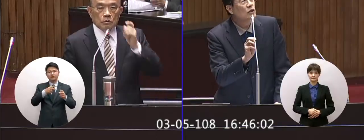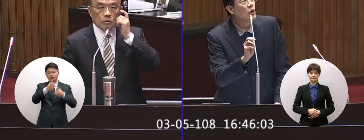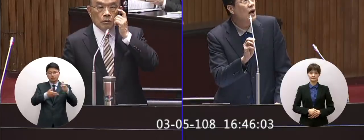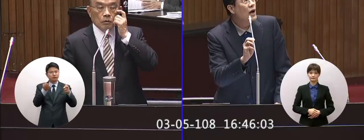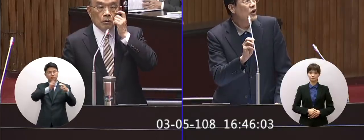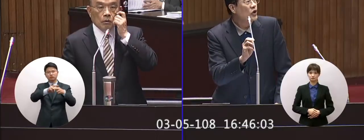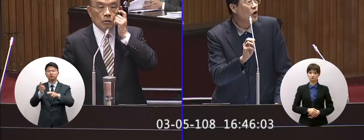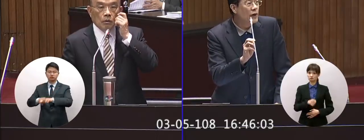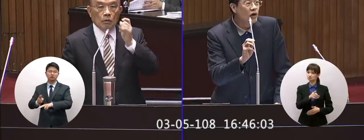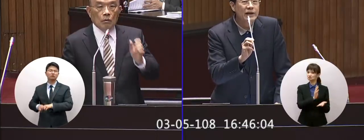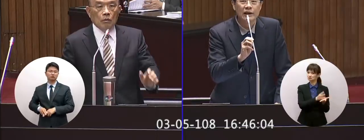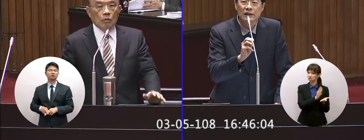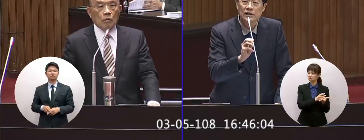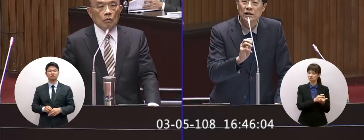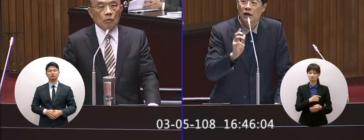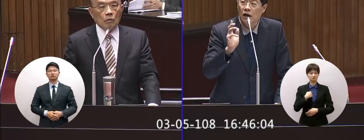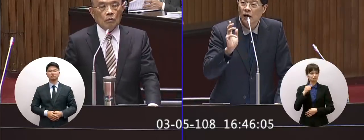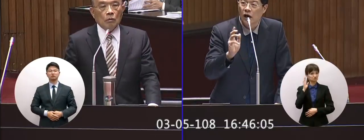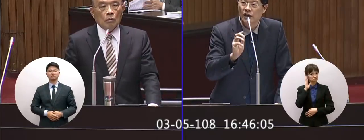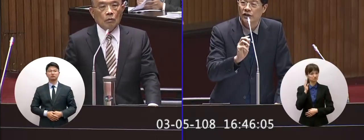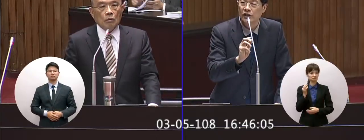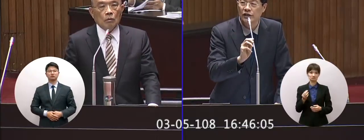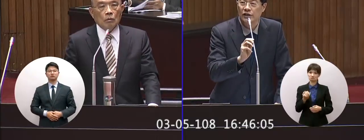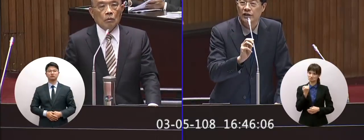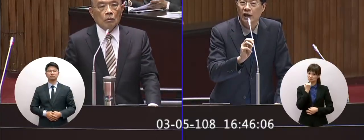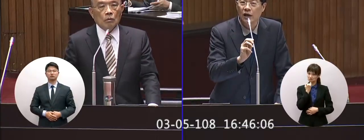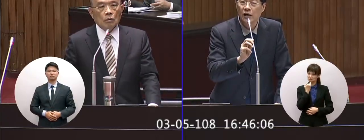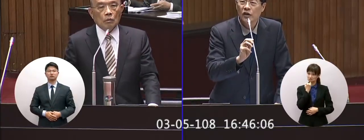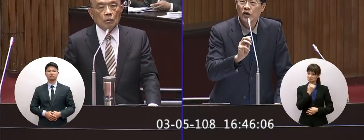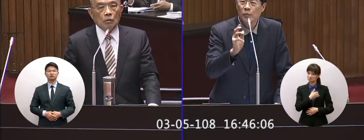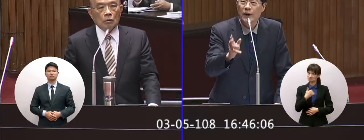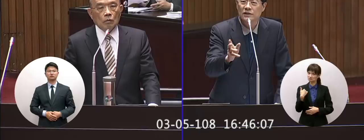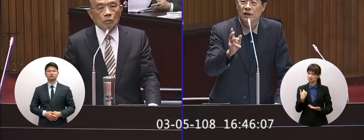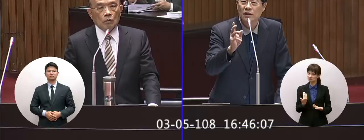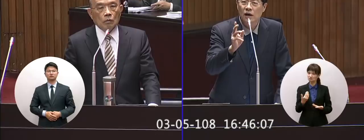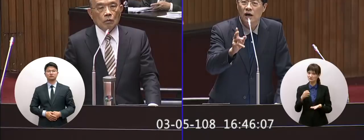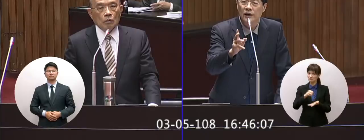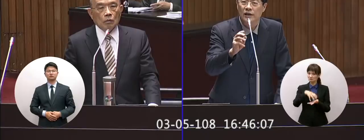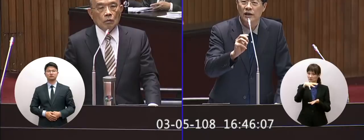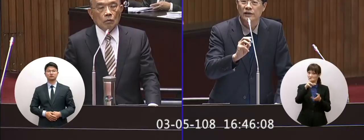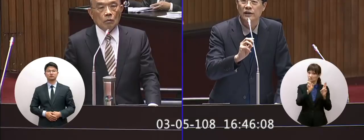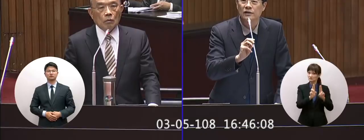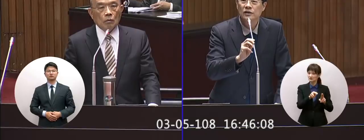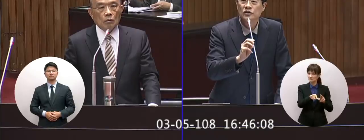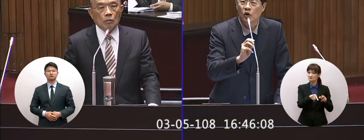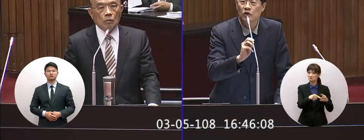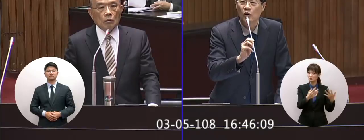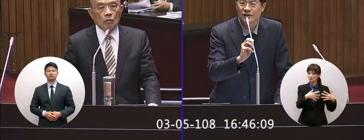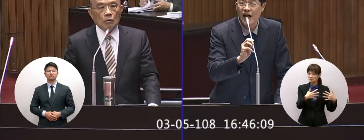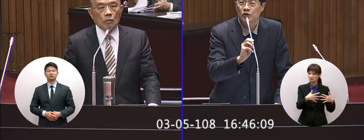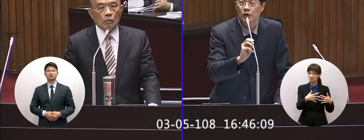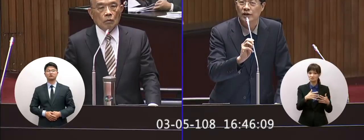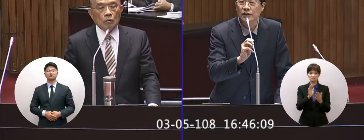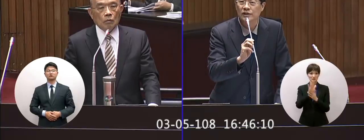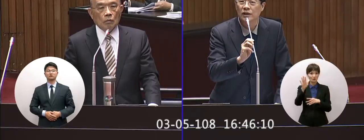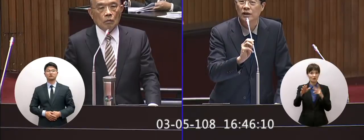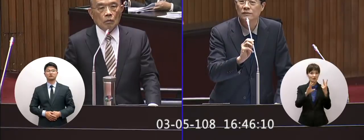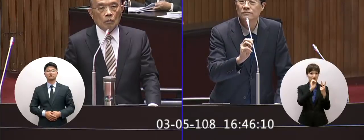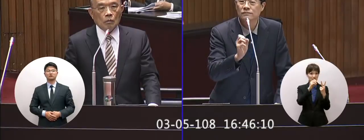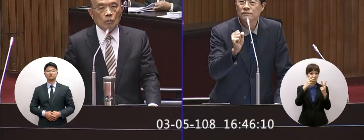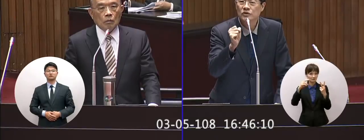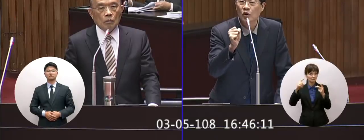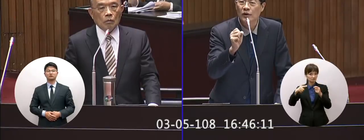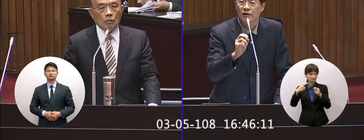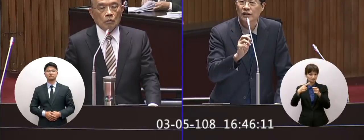然这样说的话，有没有可能这个核能的议题啊，又变成2020年总统大选的一